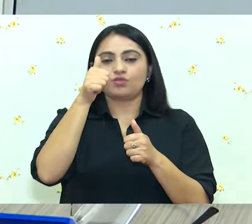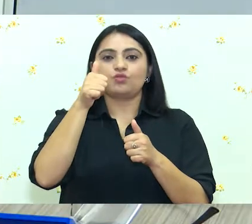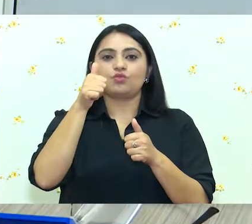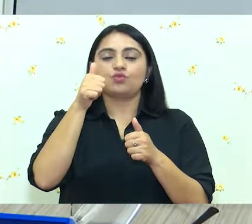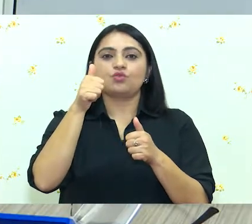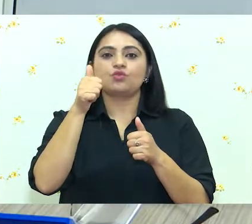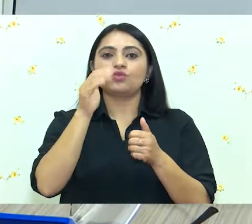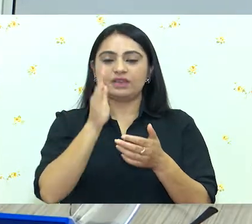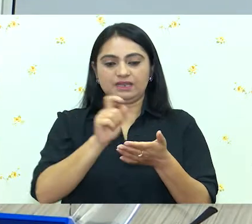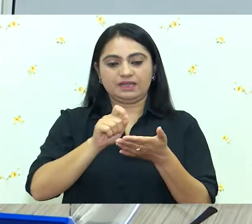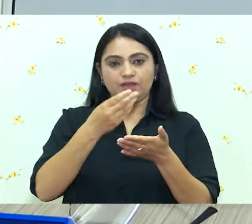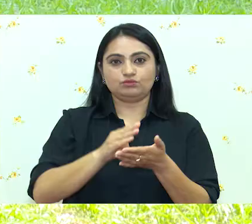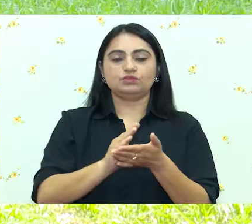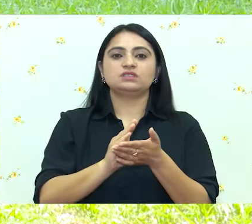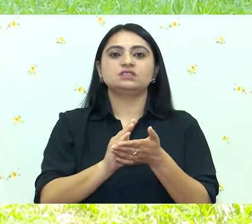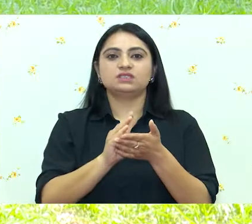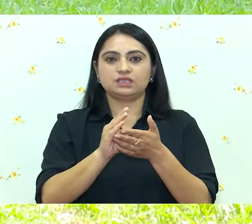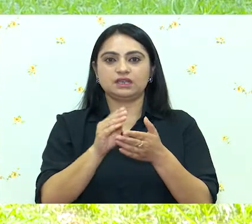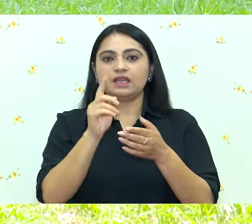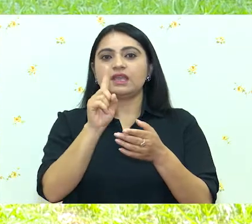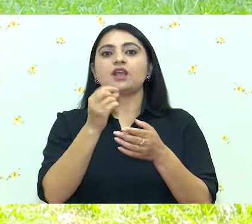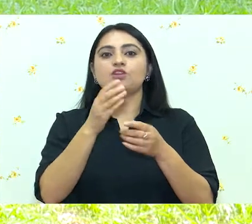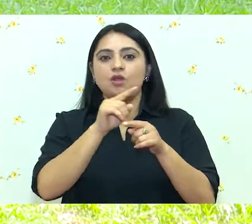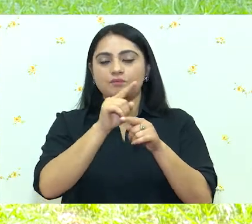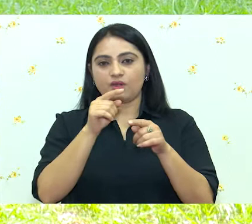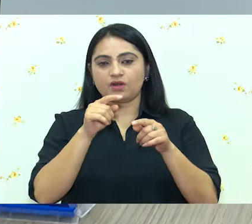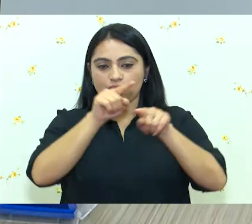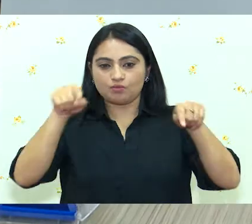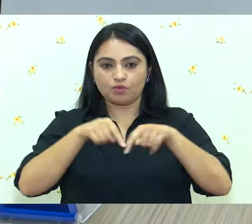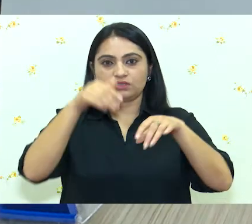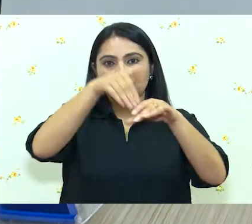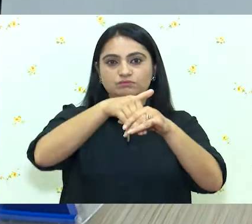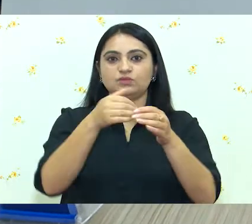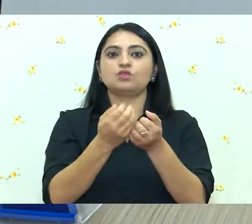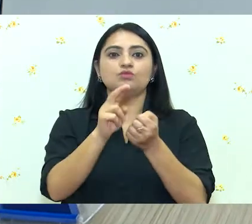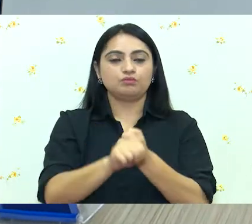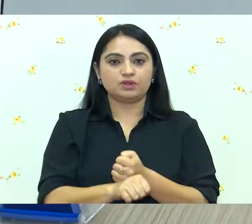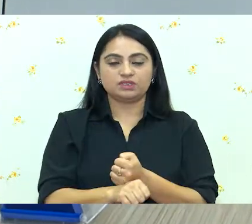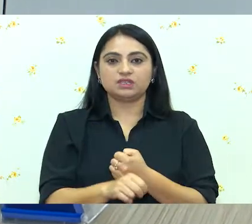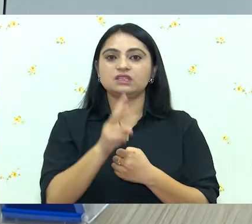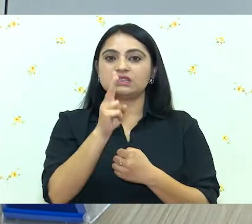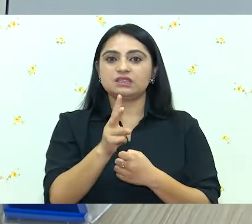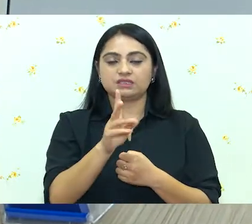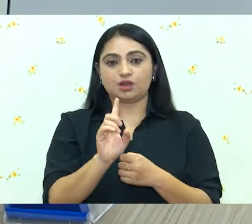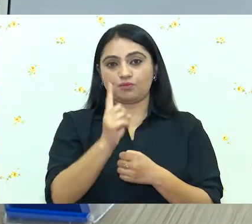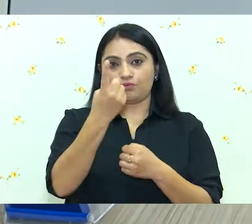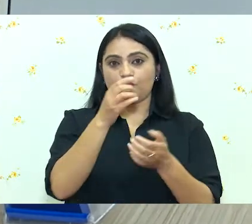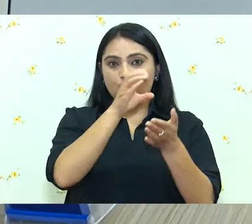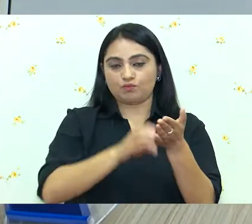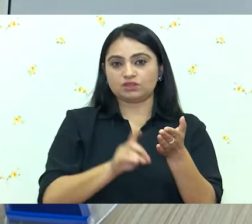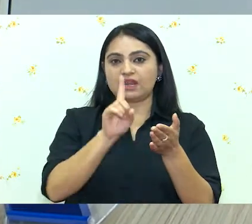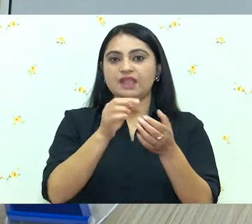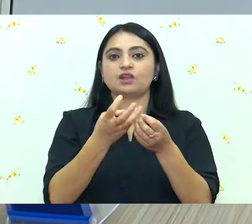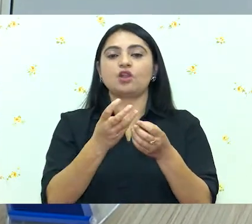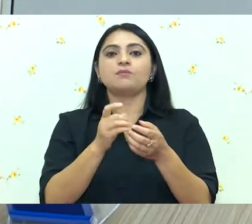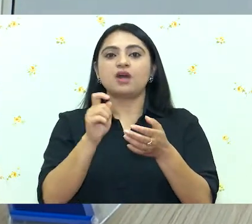एक नम्बर लेखिएको मतपेटिकामा खसाल्नु पर्दछ। अब यसरी यहाँले पहिलो मतपत्र एक नम्बर